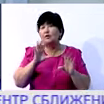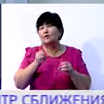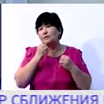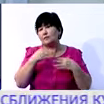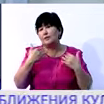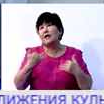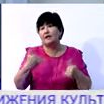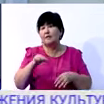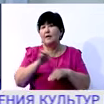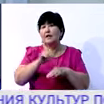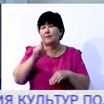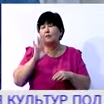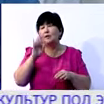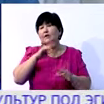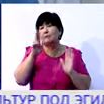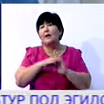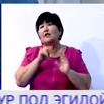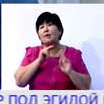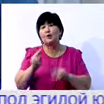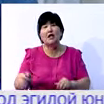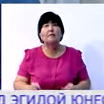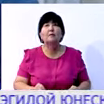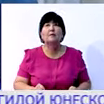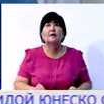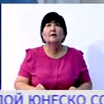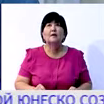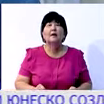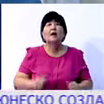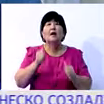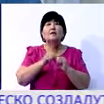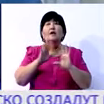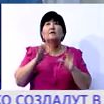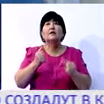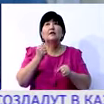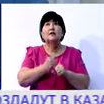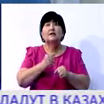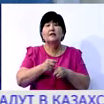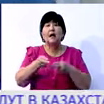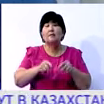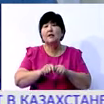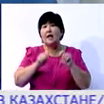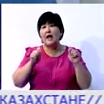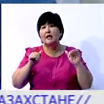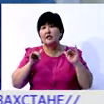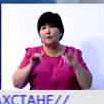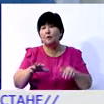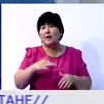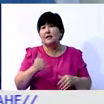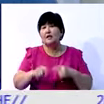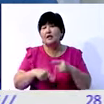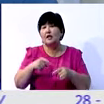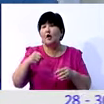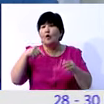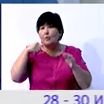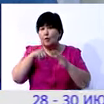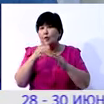успешно. Теперь пациент будет под наблюдением. До этого чаще всего выполнялась данная операция открытым способом, то есть через пузырным